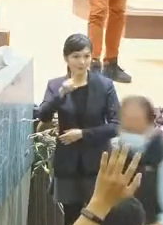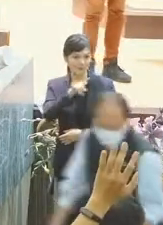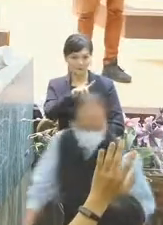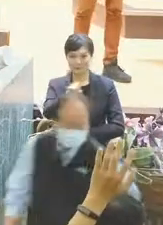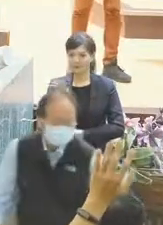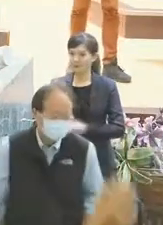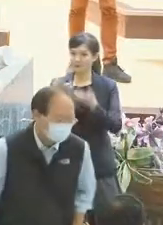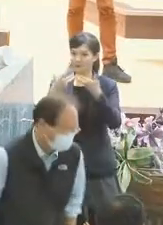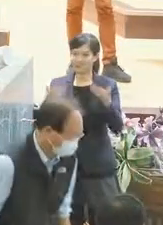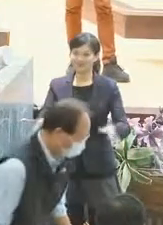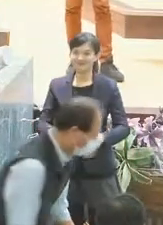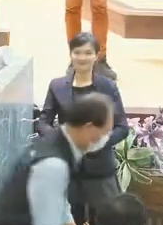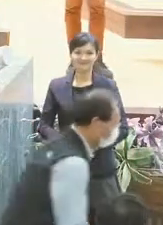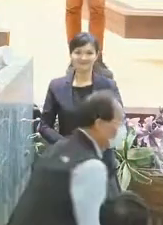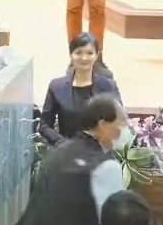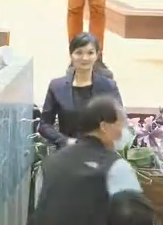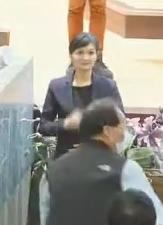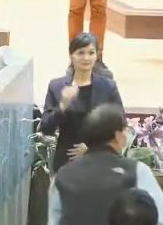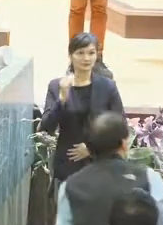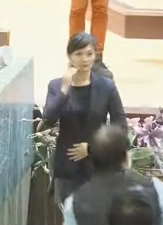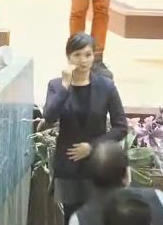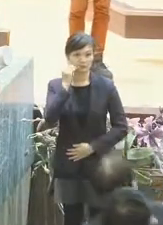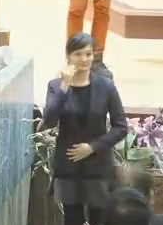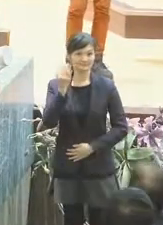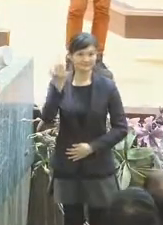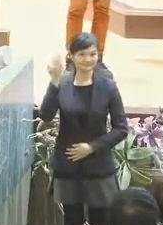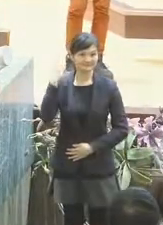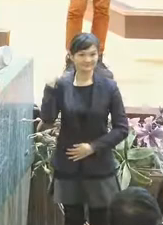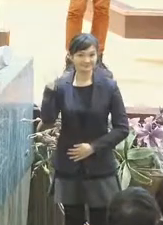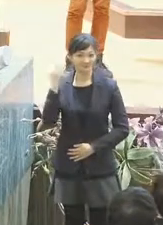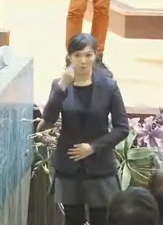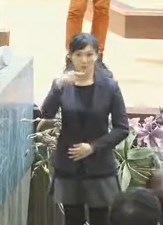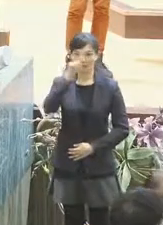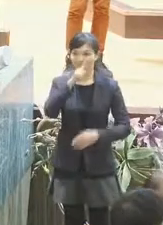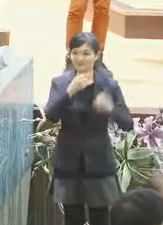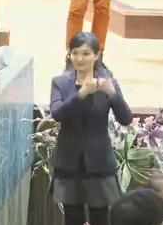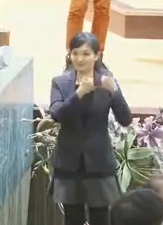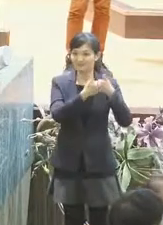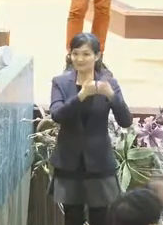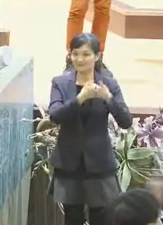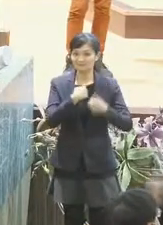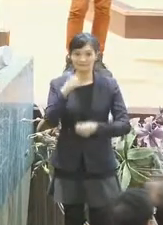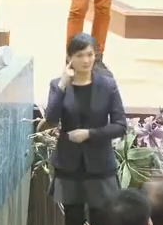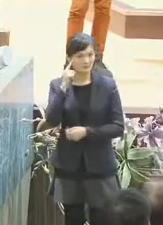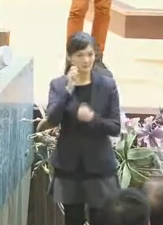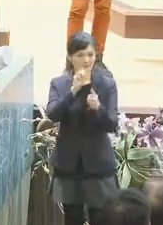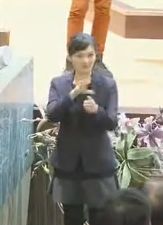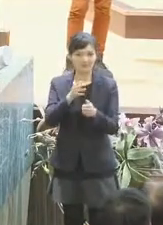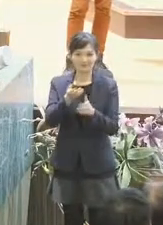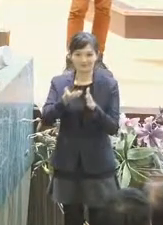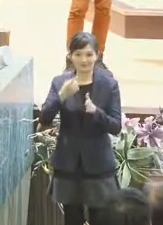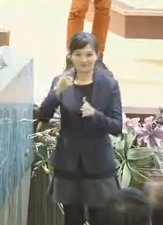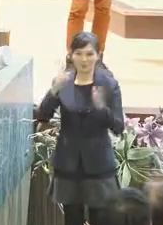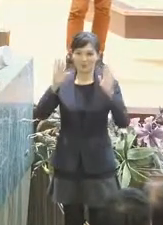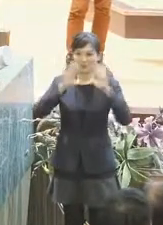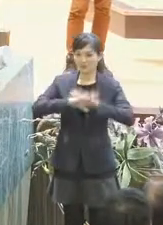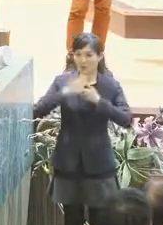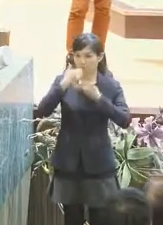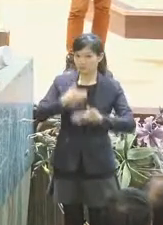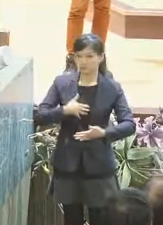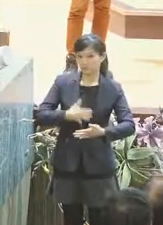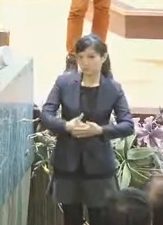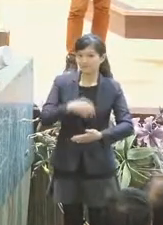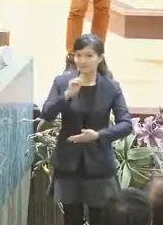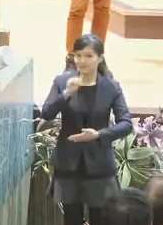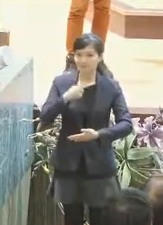也是非常多。如果是在之前的 G-Link Summit 的话，我们总是会说在会场上面前一天大家有没有吃饱，因为我们